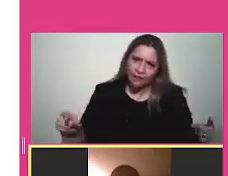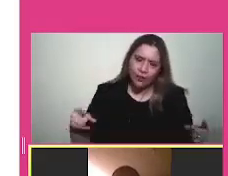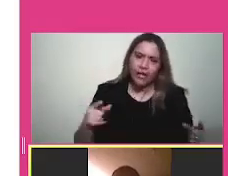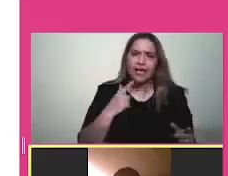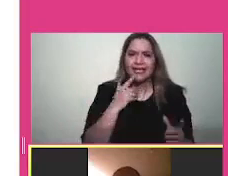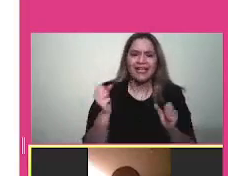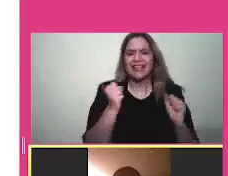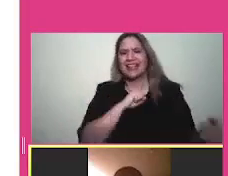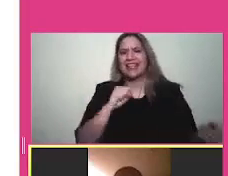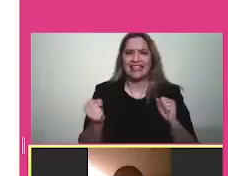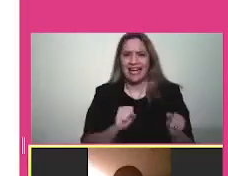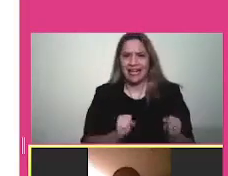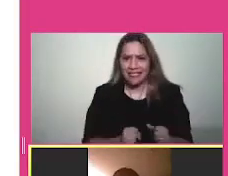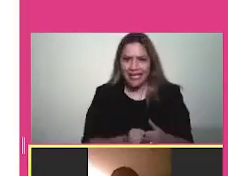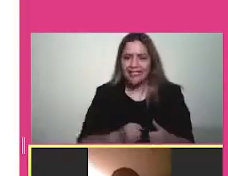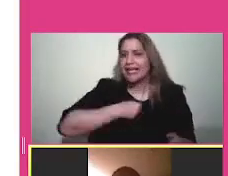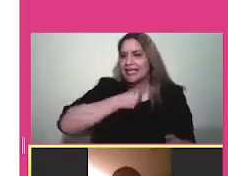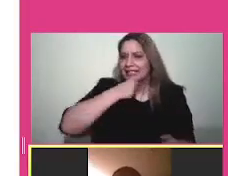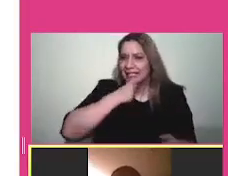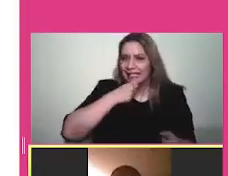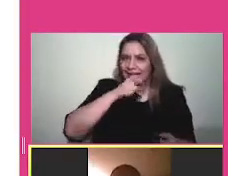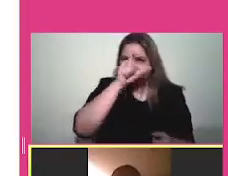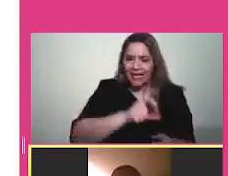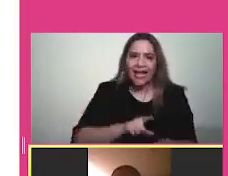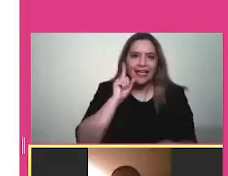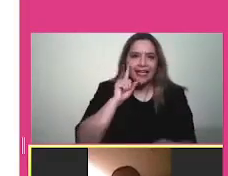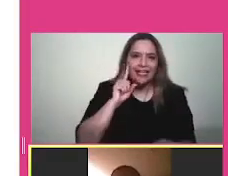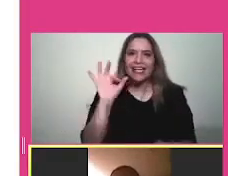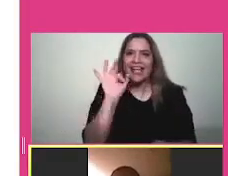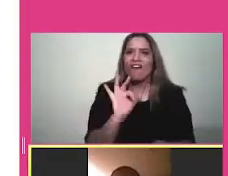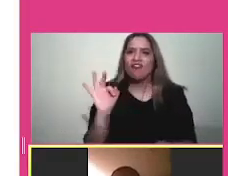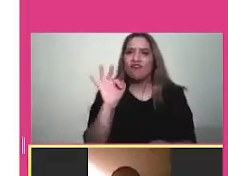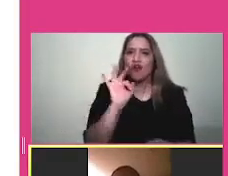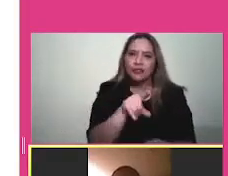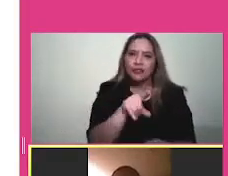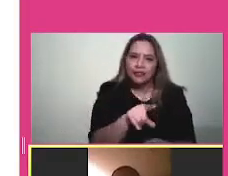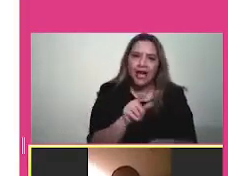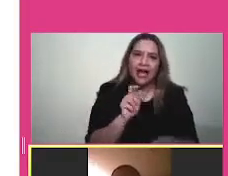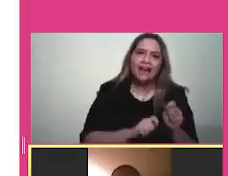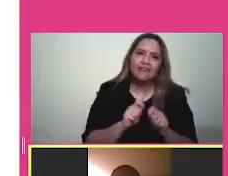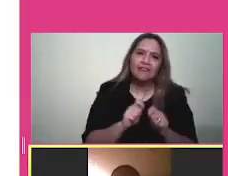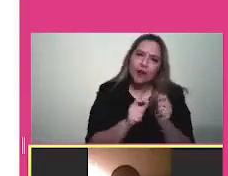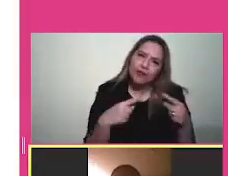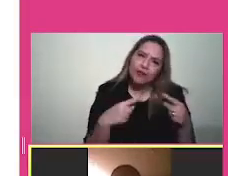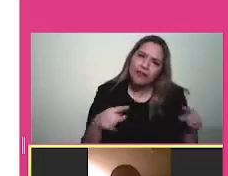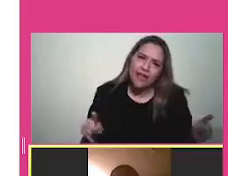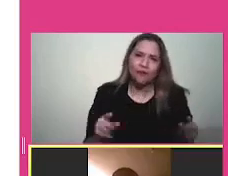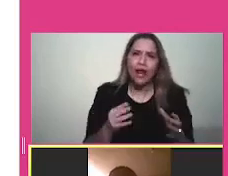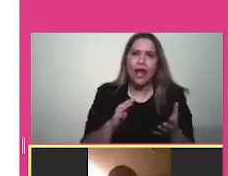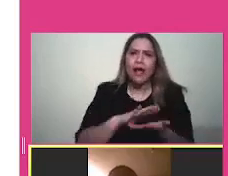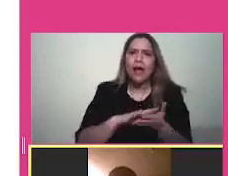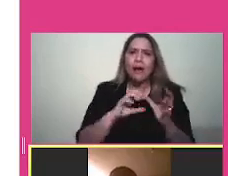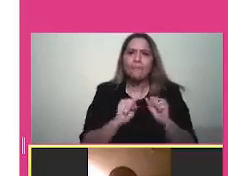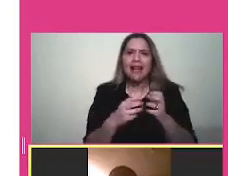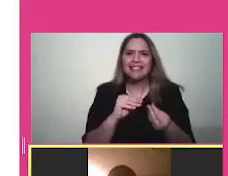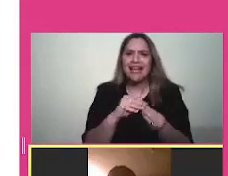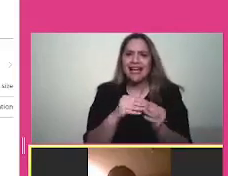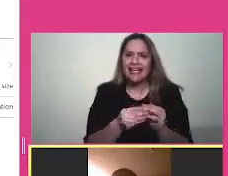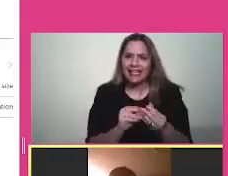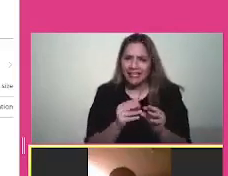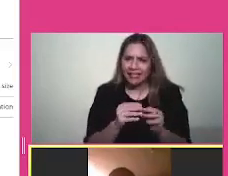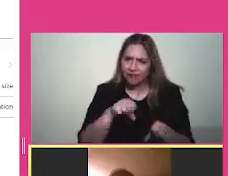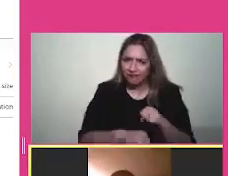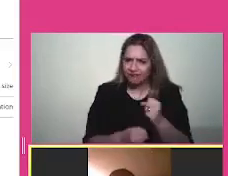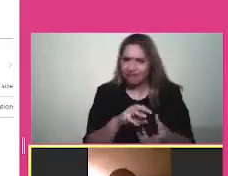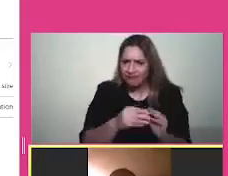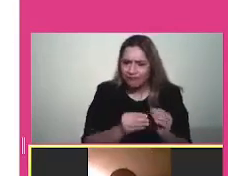επιστημονικά, με γυριατρικά, όπως βλέπετε εδώ την κυρία Φωτεινή, που φτιάχνουμε διάφορα πράγματα μέσα από ένα δημιουργικό παιχνίδι με πλαστελίνη, που το χρησιμοποιούμε ως